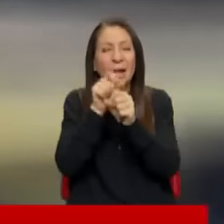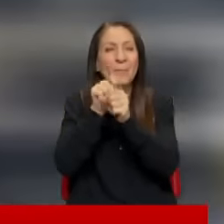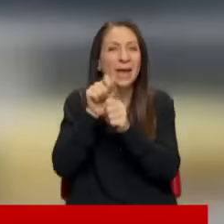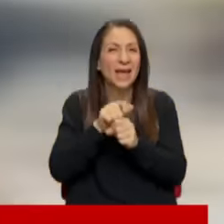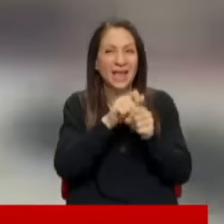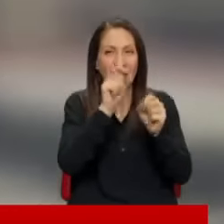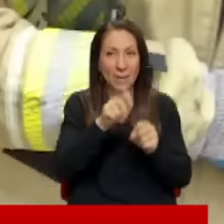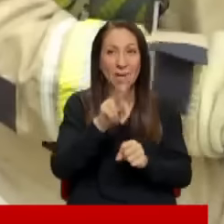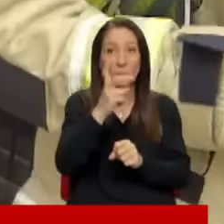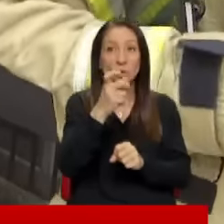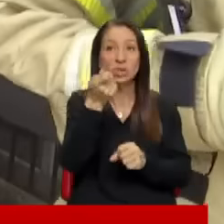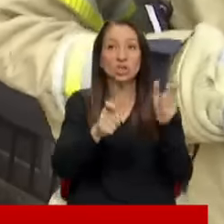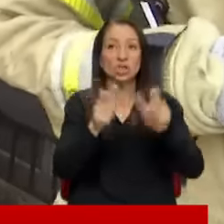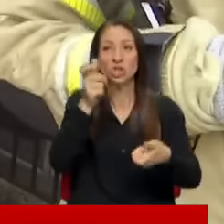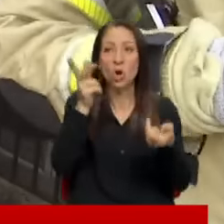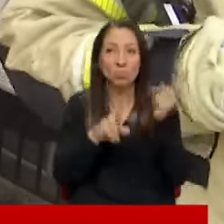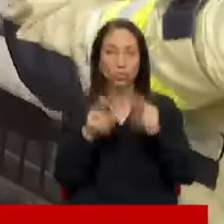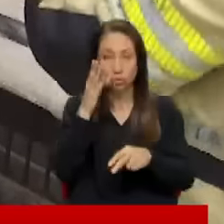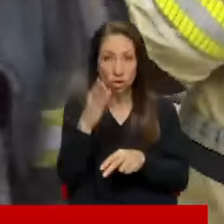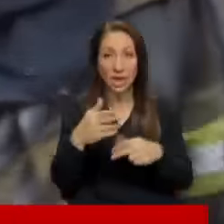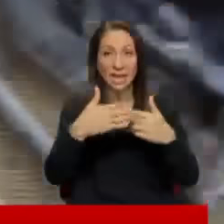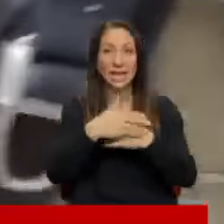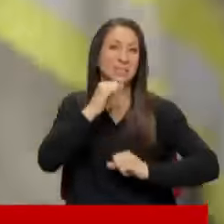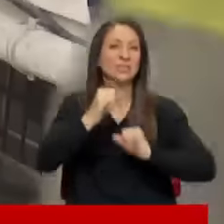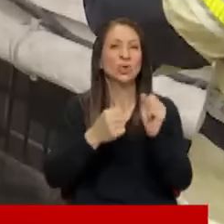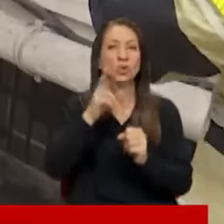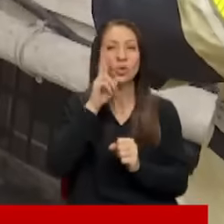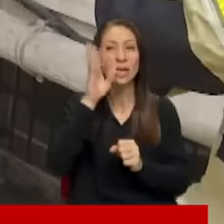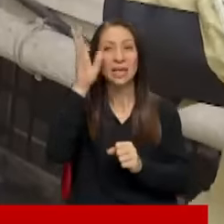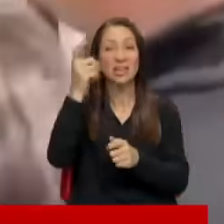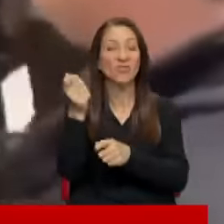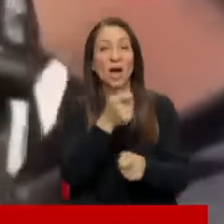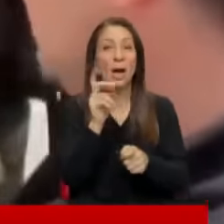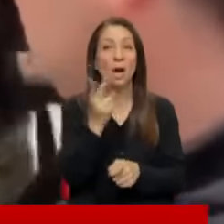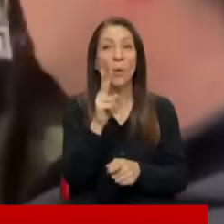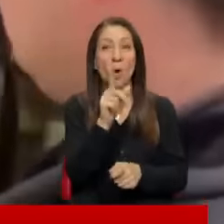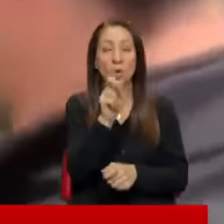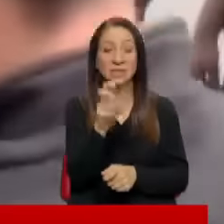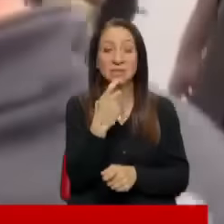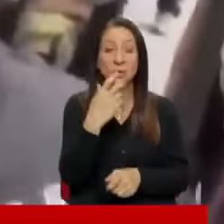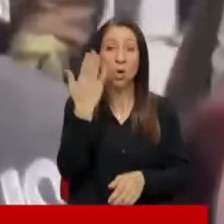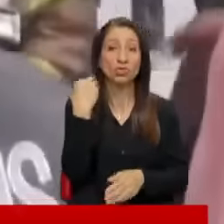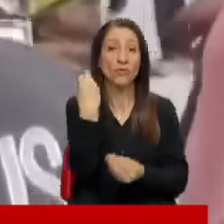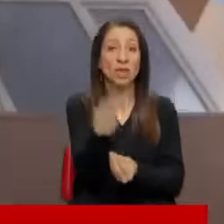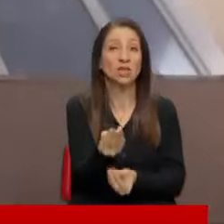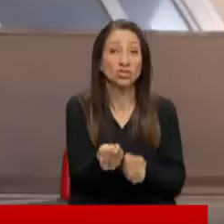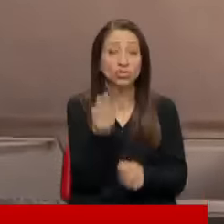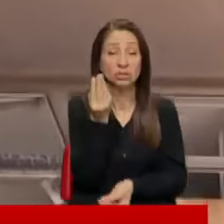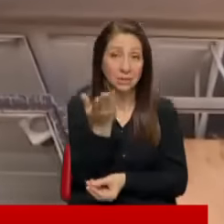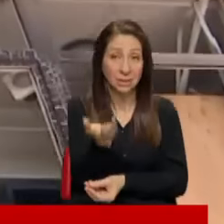yapan 29 işçi hayatını kaybetti. Gece kulübüne son itfaiye raporunun 18 yıl önce verildiği ortaya çıkmıştı. Günler